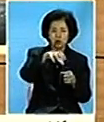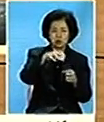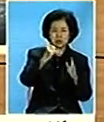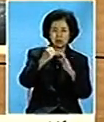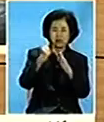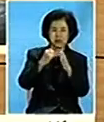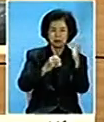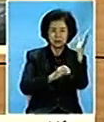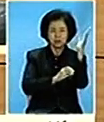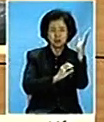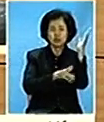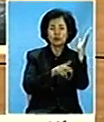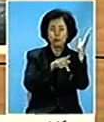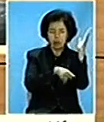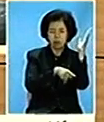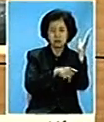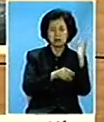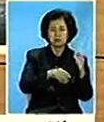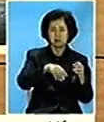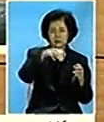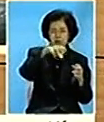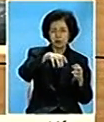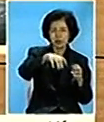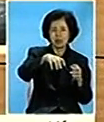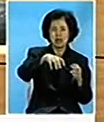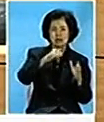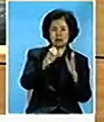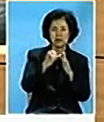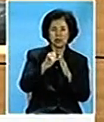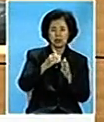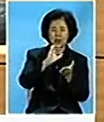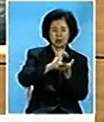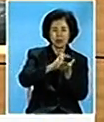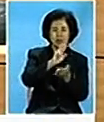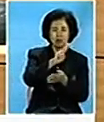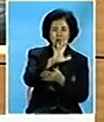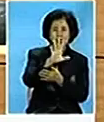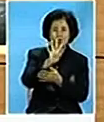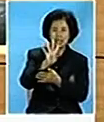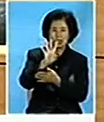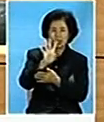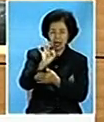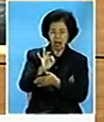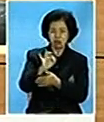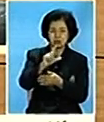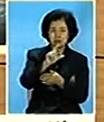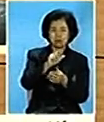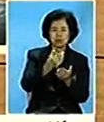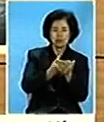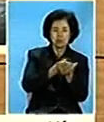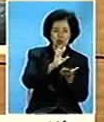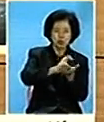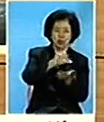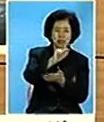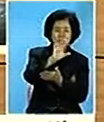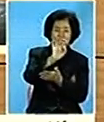ดยสำนักงานจังหวัดชุมพรนะครับเป็นงบประมาณปี2549 29ล้านบาทครับ4ปี5